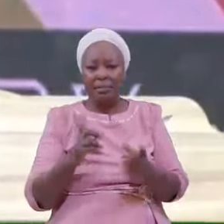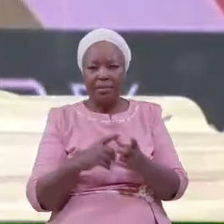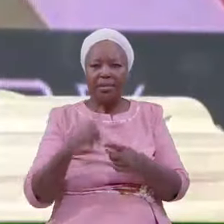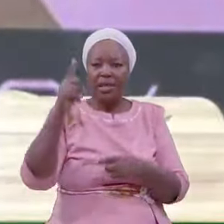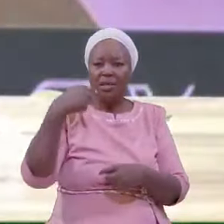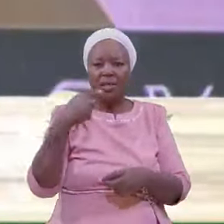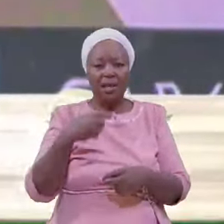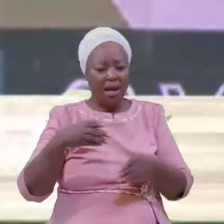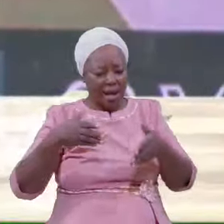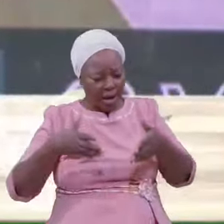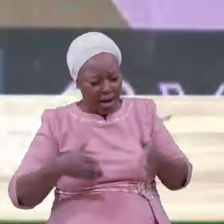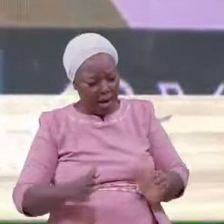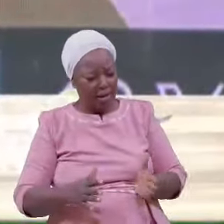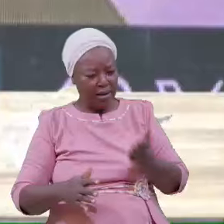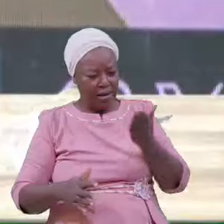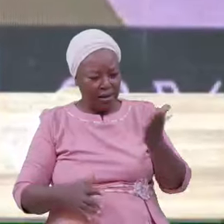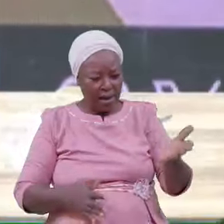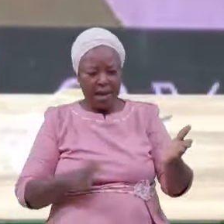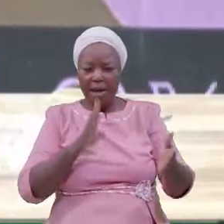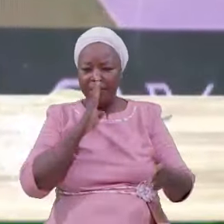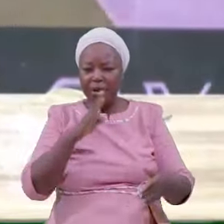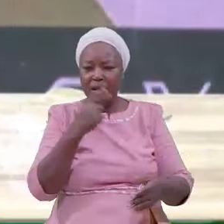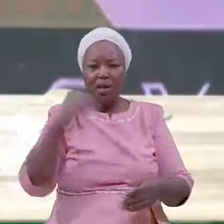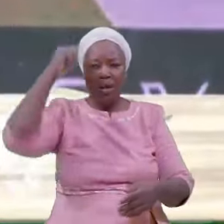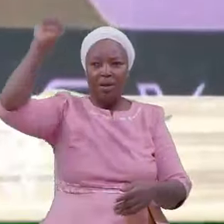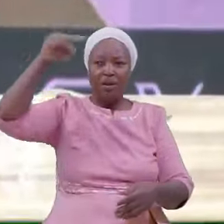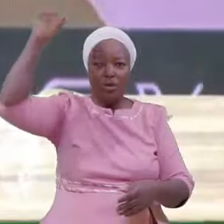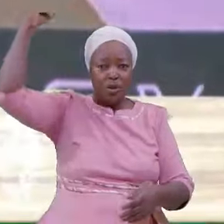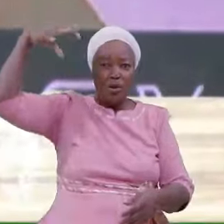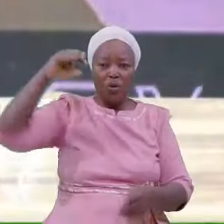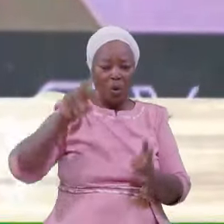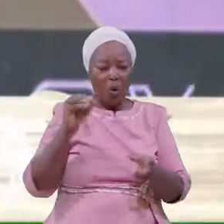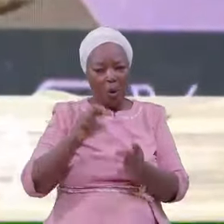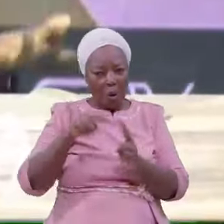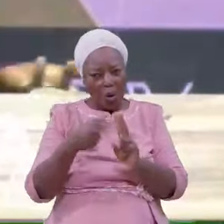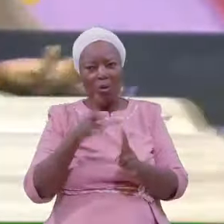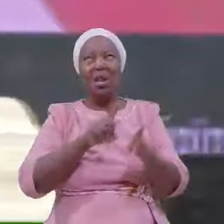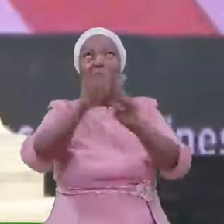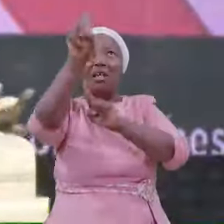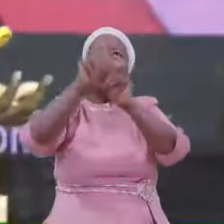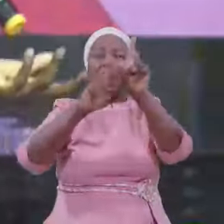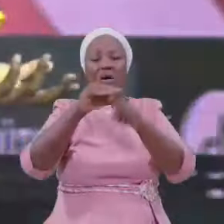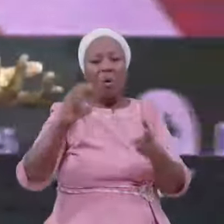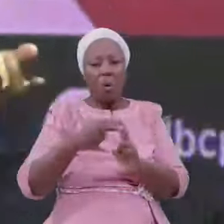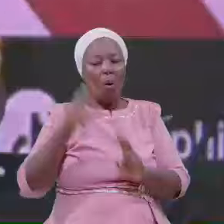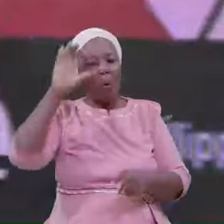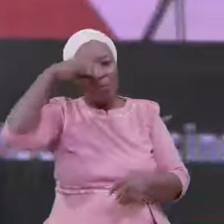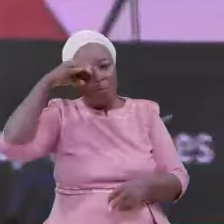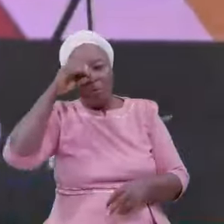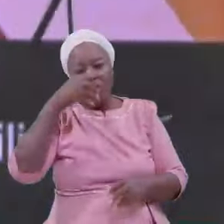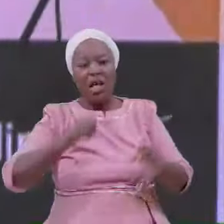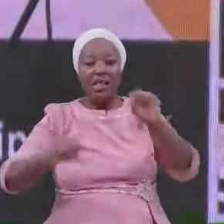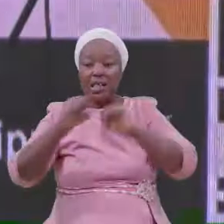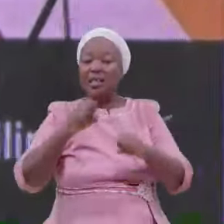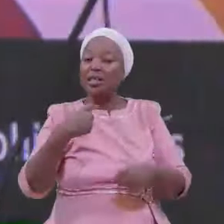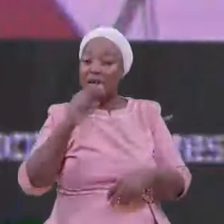bagay. There be the sun or the stars of the moon. Scientists tell us that there